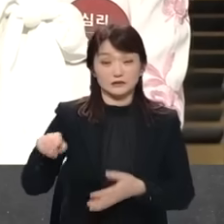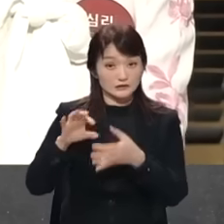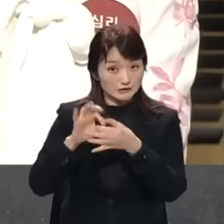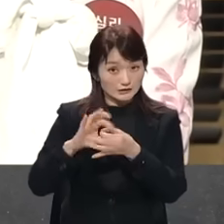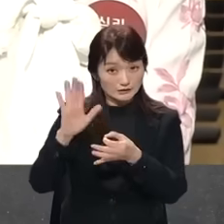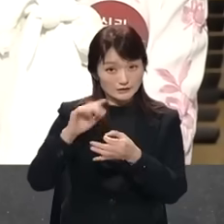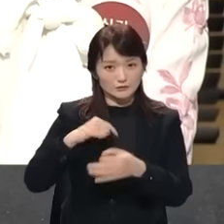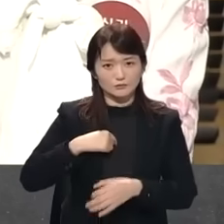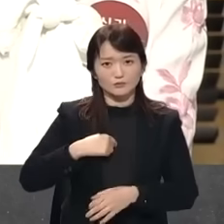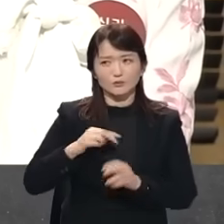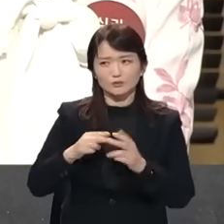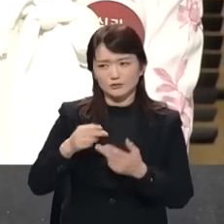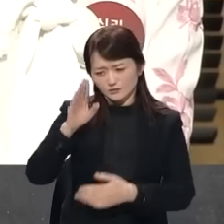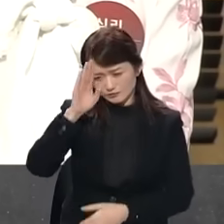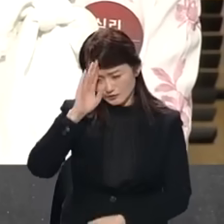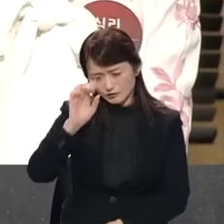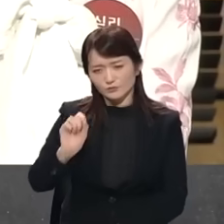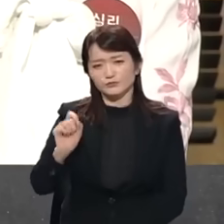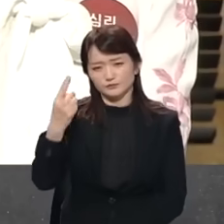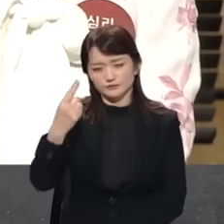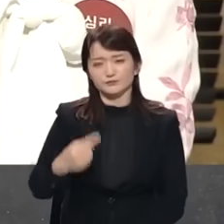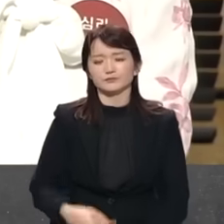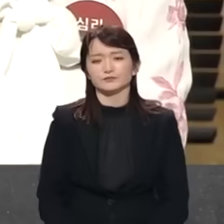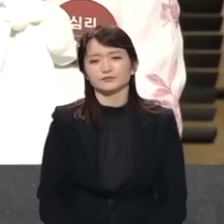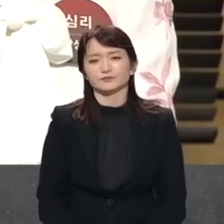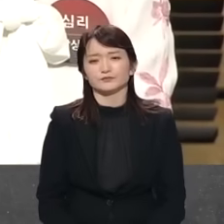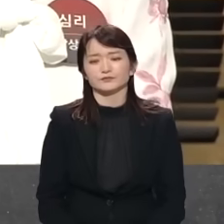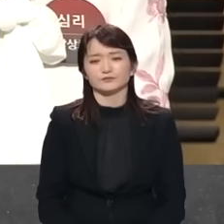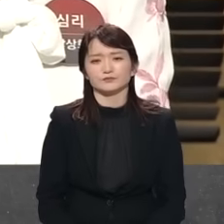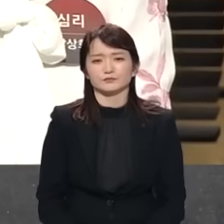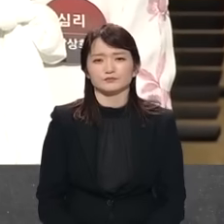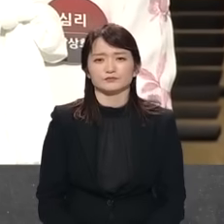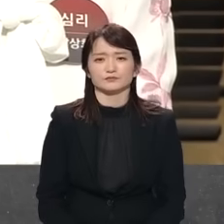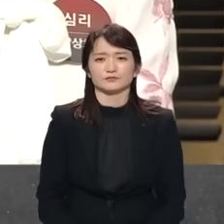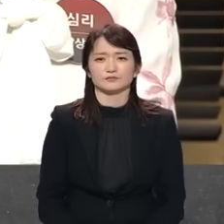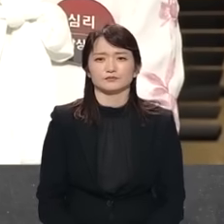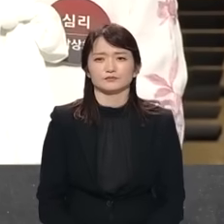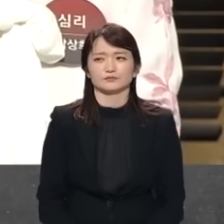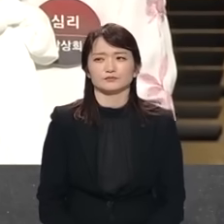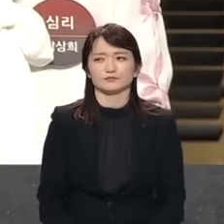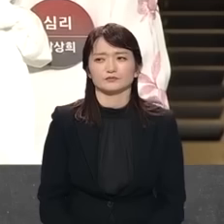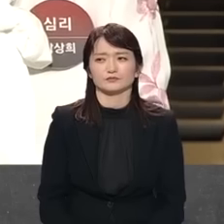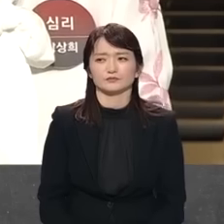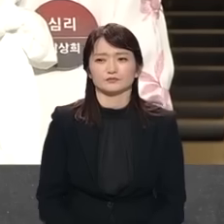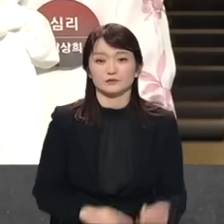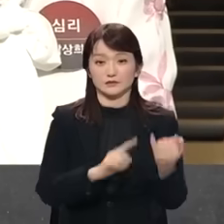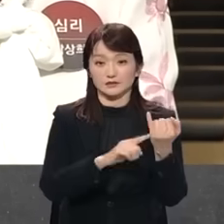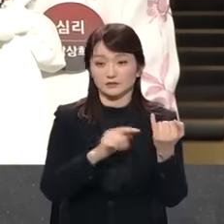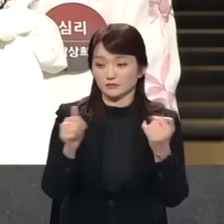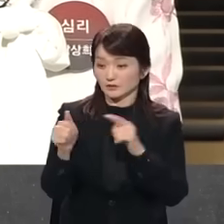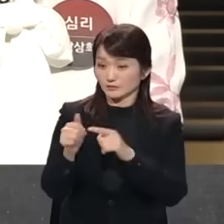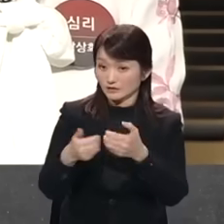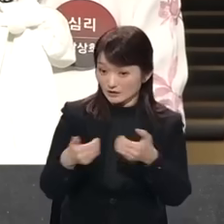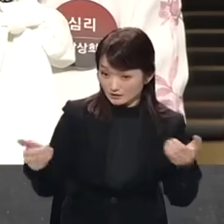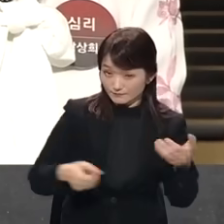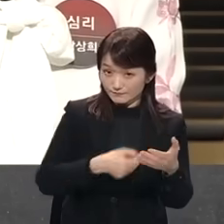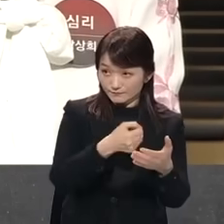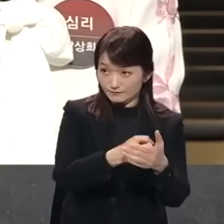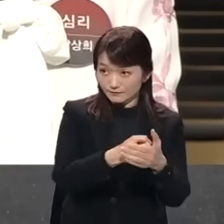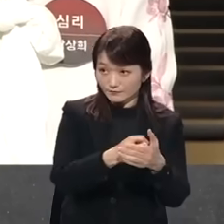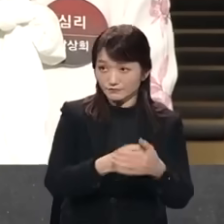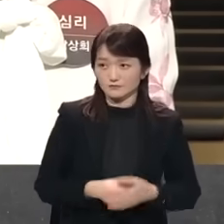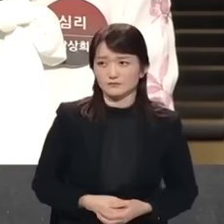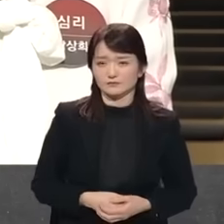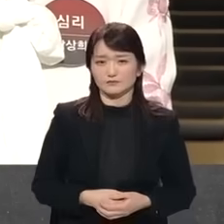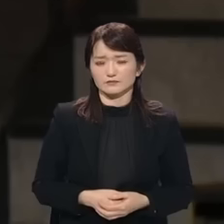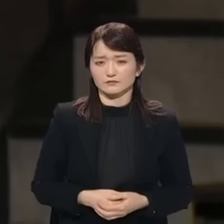본인의 병리에 오는 가실 가능성이 많고요 그러나 이제 그럼에도 불구하고이 분하고 이제 헤어지겠다고 마음을 먹으신 거면은 안전 이별을